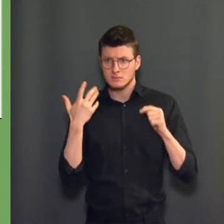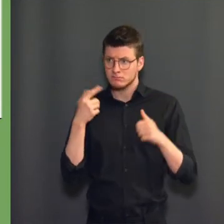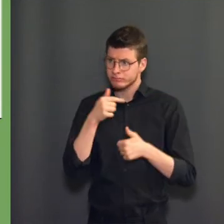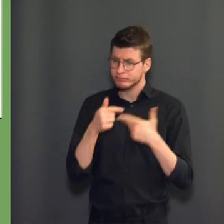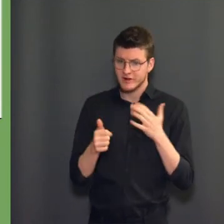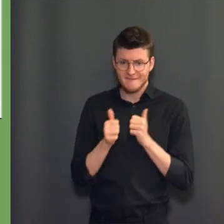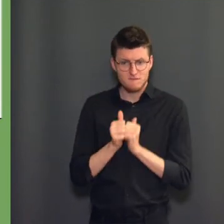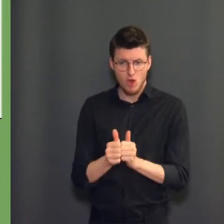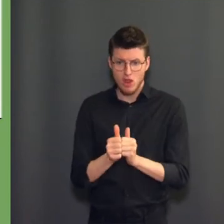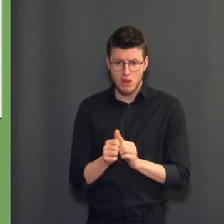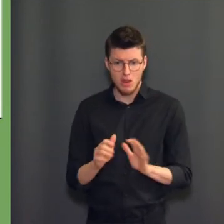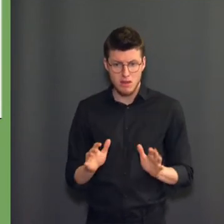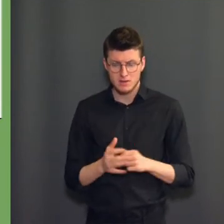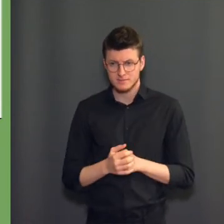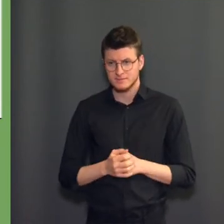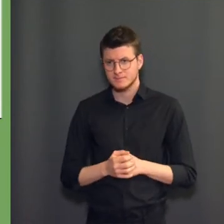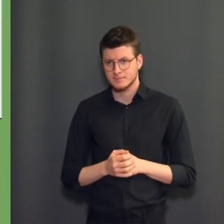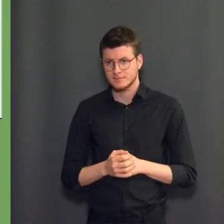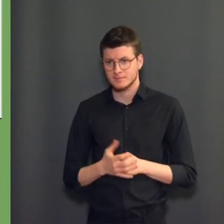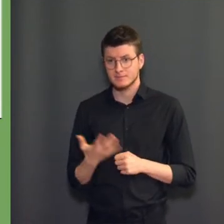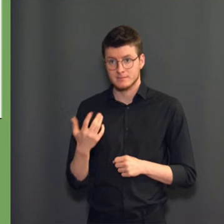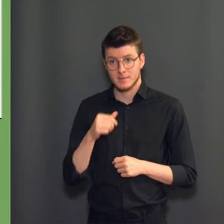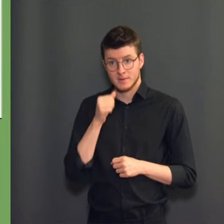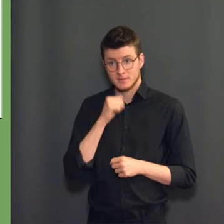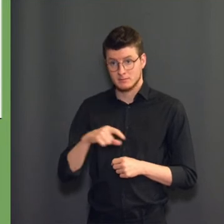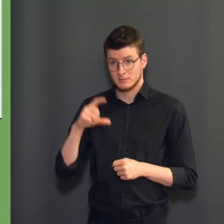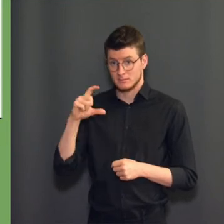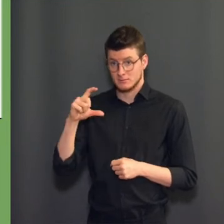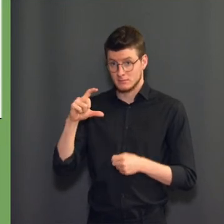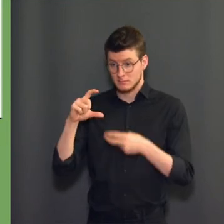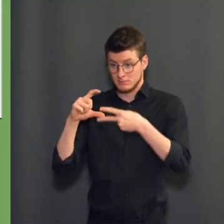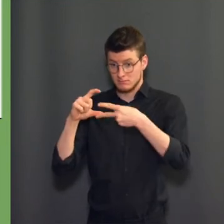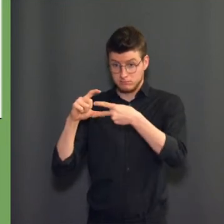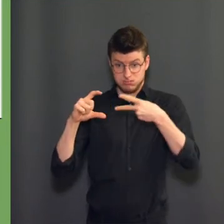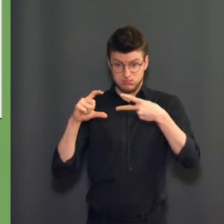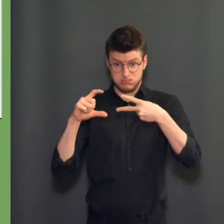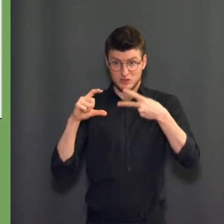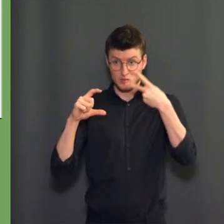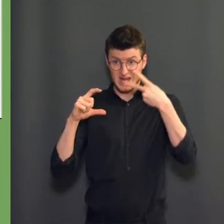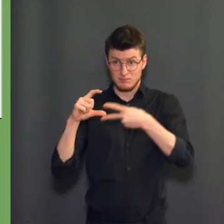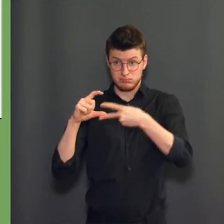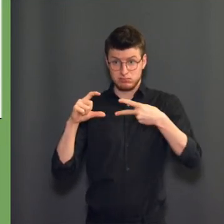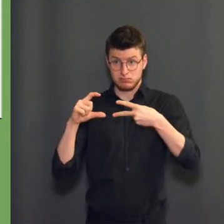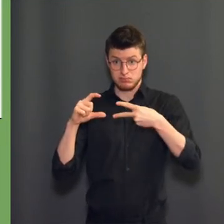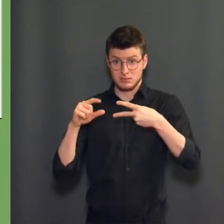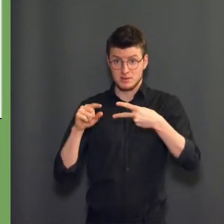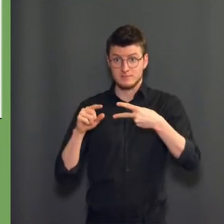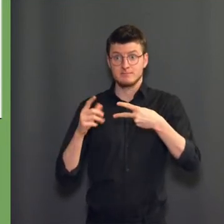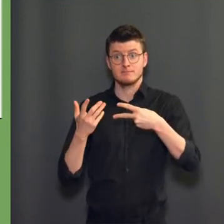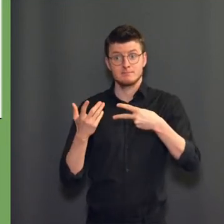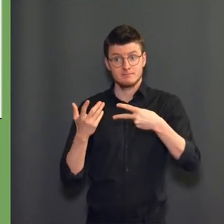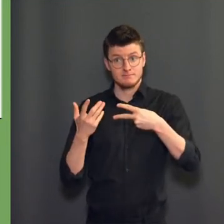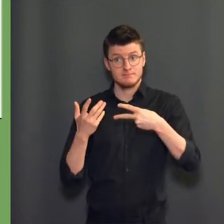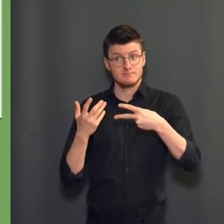Een negatieve zelftest is geen vrijgeleide om een feestje te organiseren.